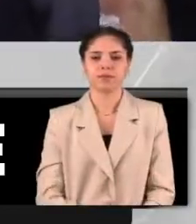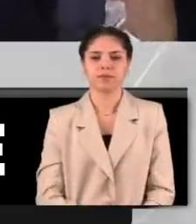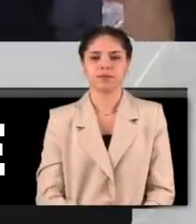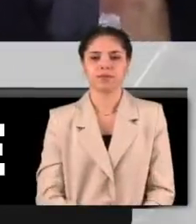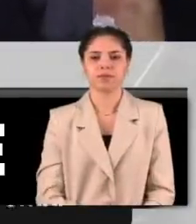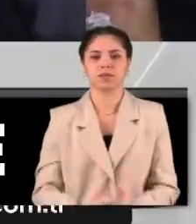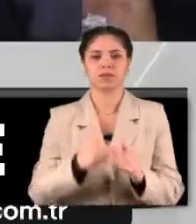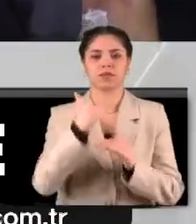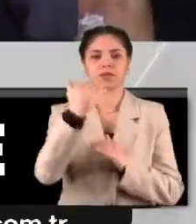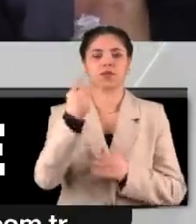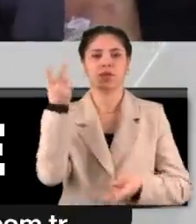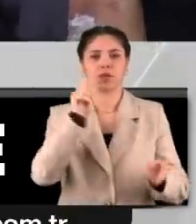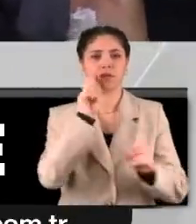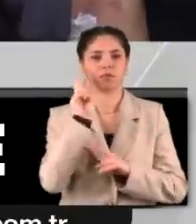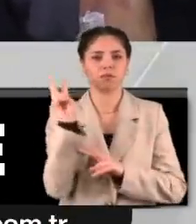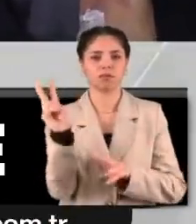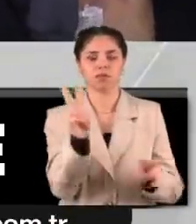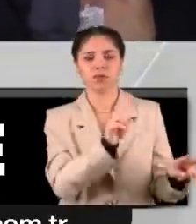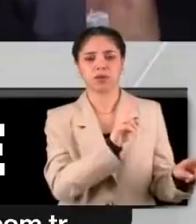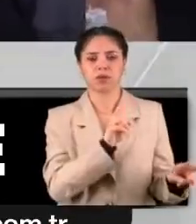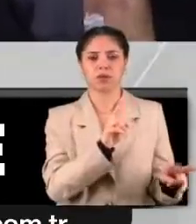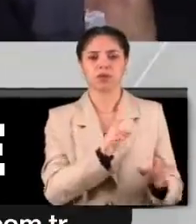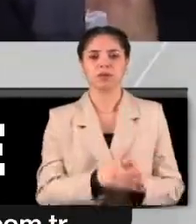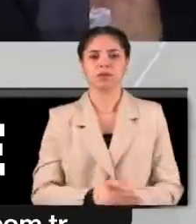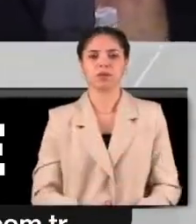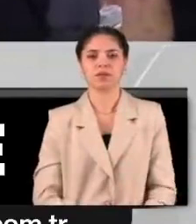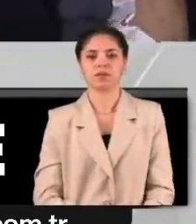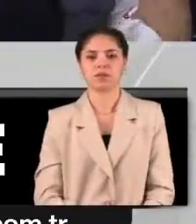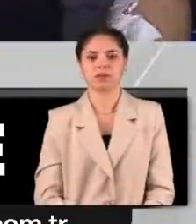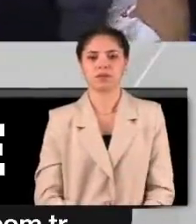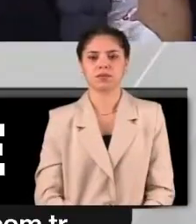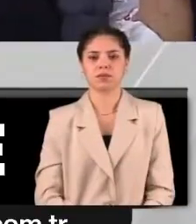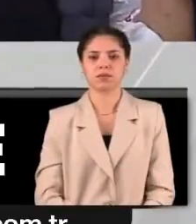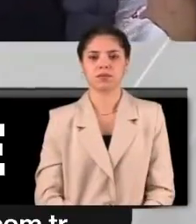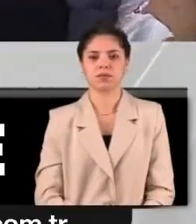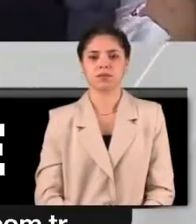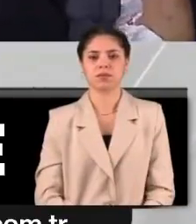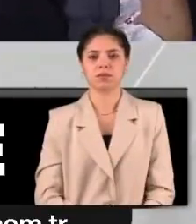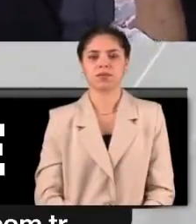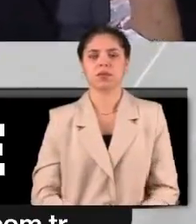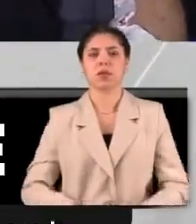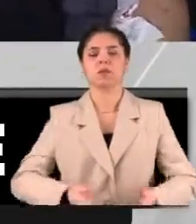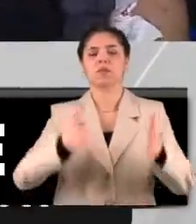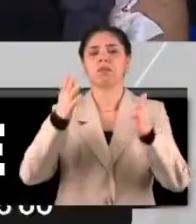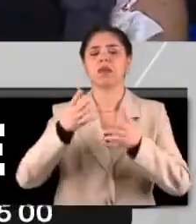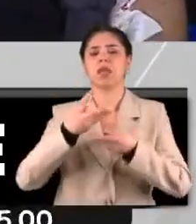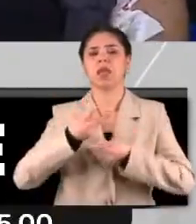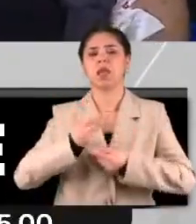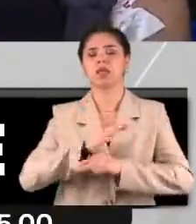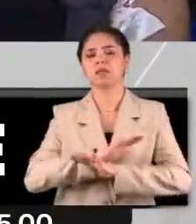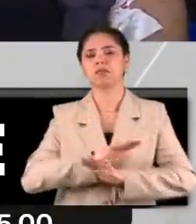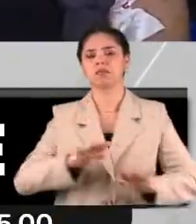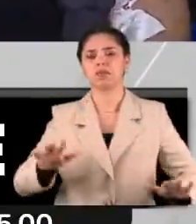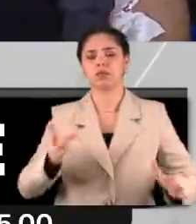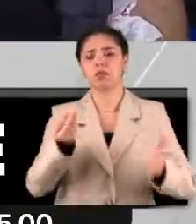Dışarıda ölenlere bakıyoruz. Ses yok. Şehirler hepsi birbirine girmiş. Yok olan yerler var. Yani biz buna da